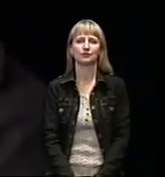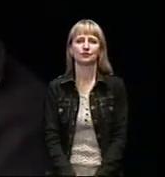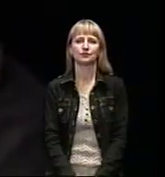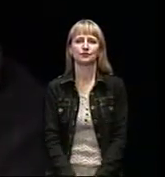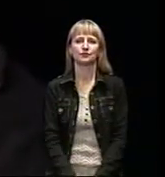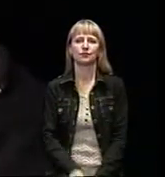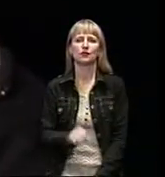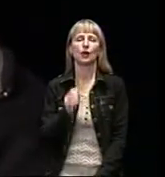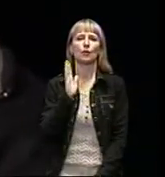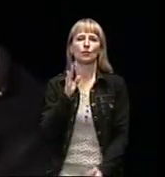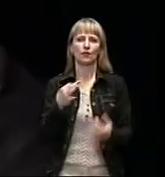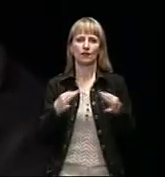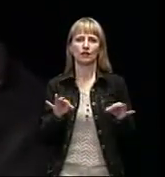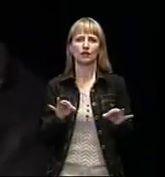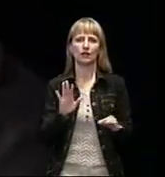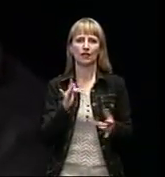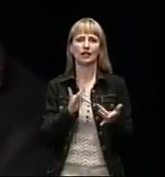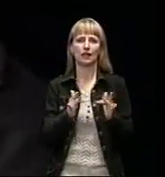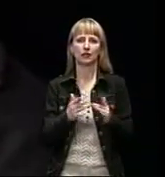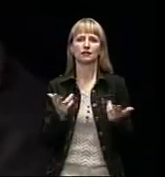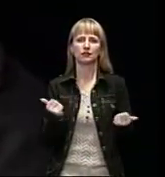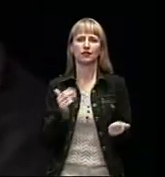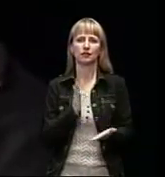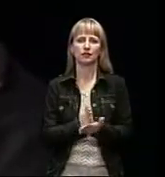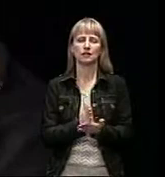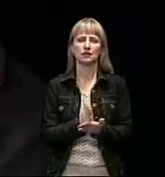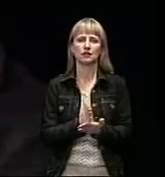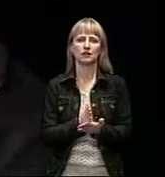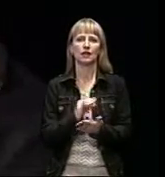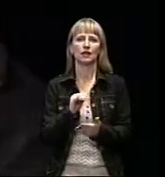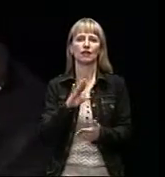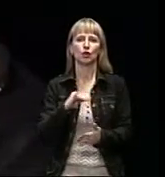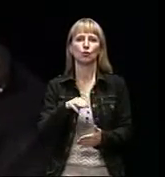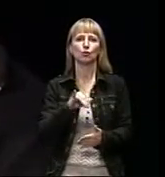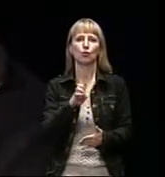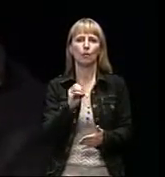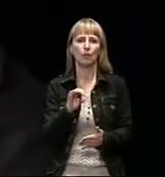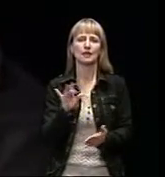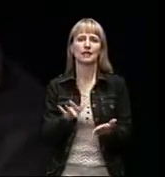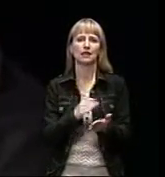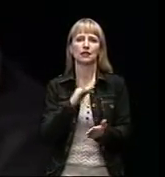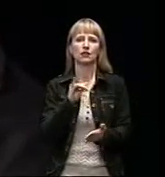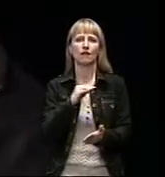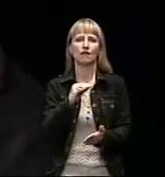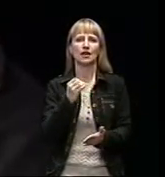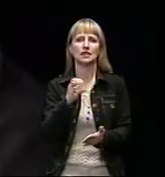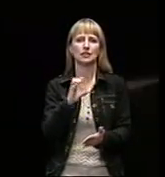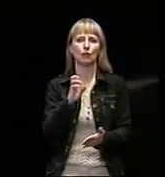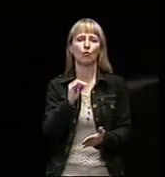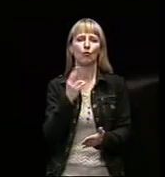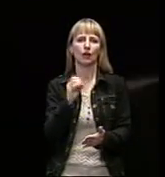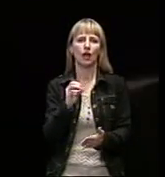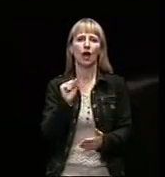А буде у вільному доступі в інтернеті? Є, пожалуйста, і в Ютубі, і страниця в Фейсбуці, об'єднання. Тобто ти